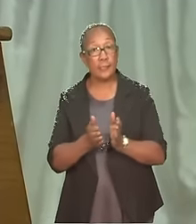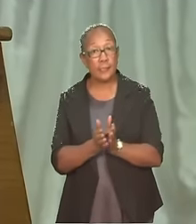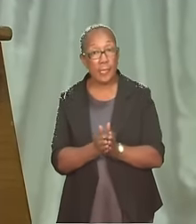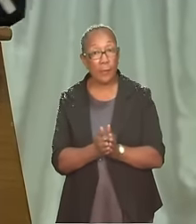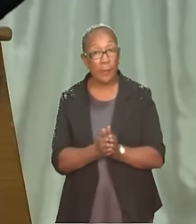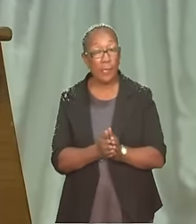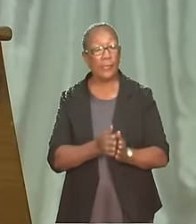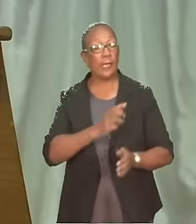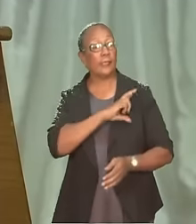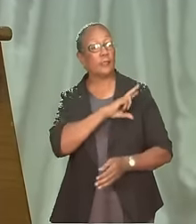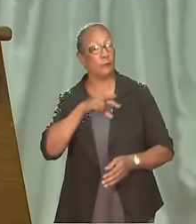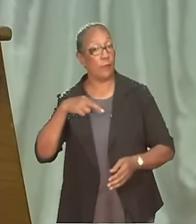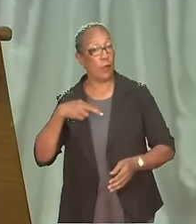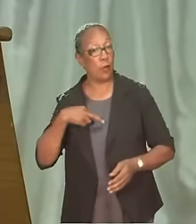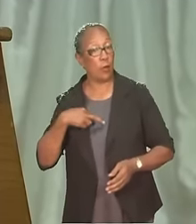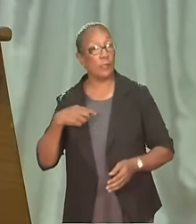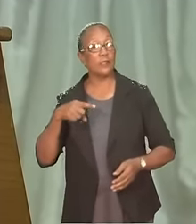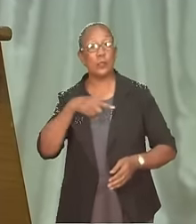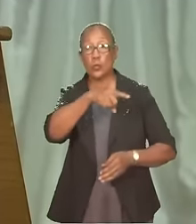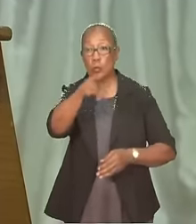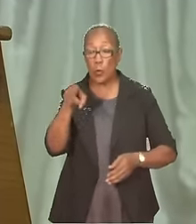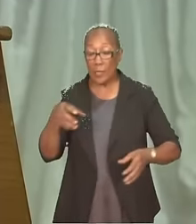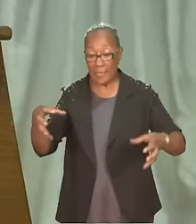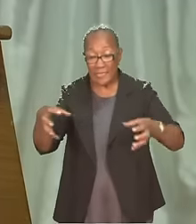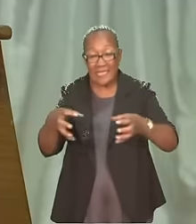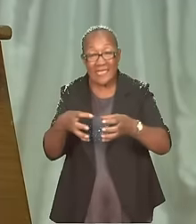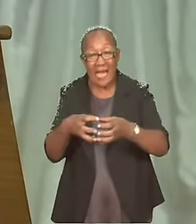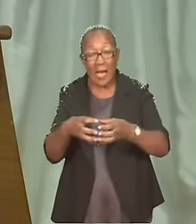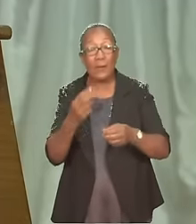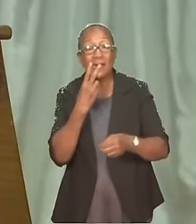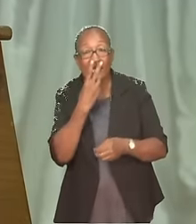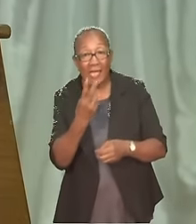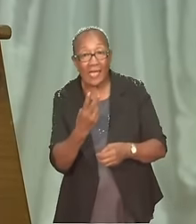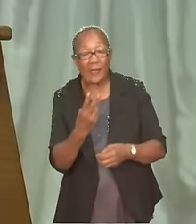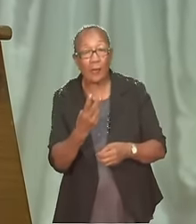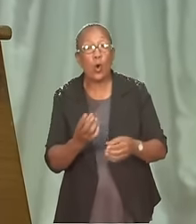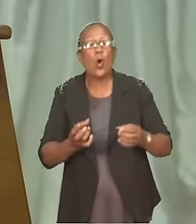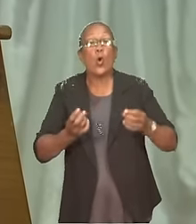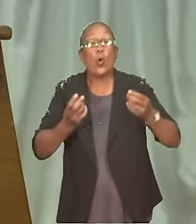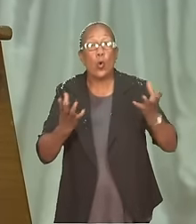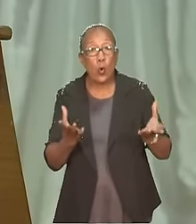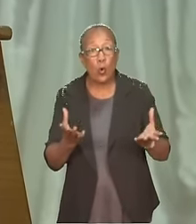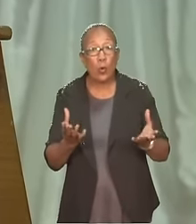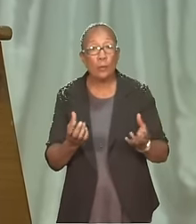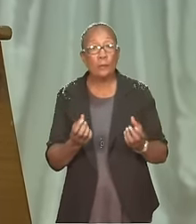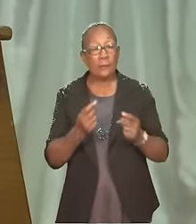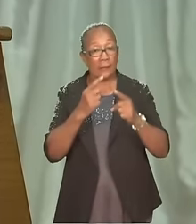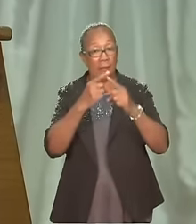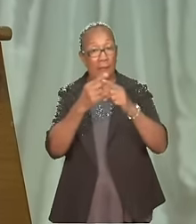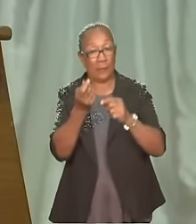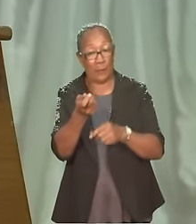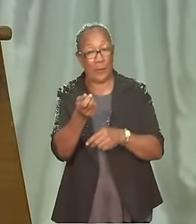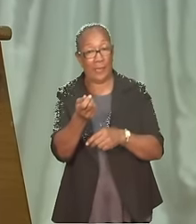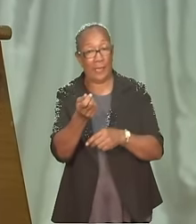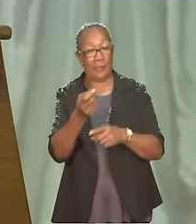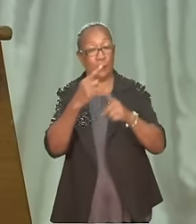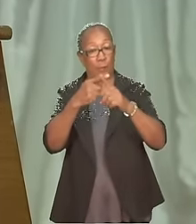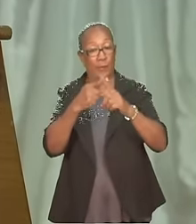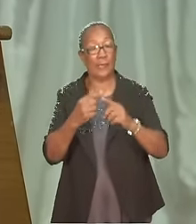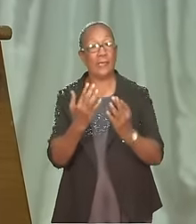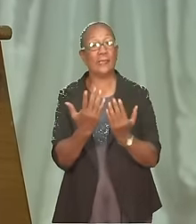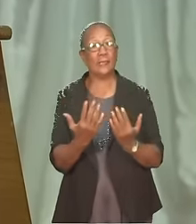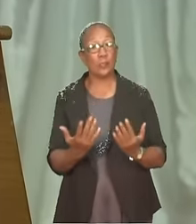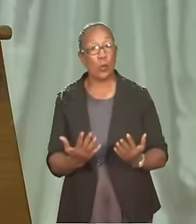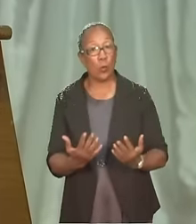technisch team. Gaan jullie bij elkaar komen en gaan na hoe die prijs berekend is geworden, welke wij goedgekeurd